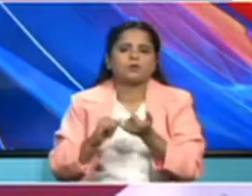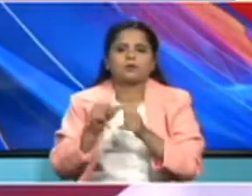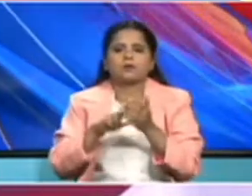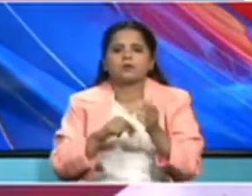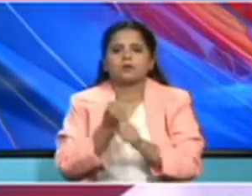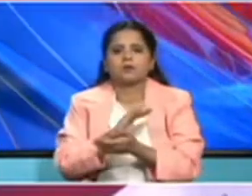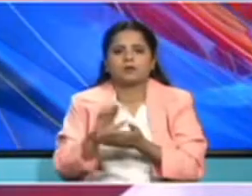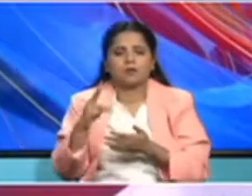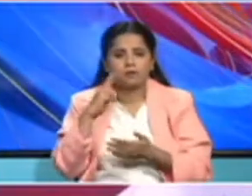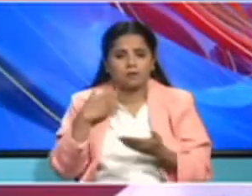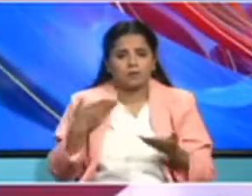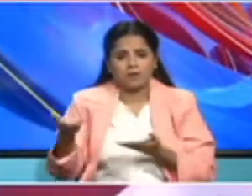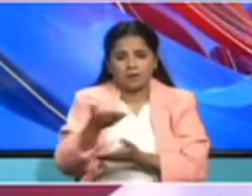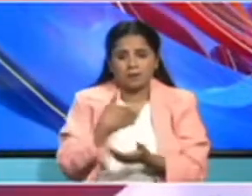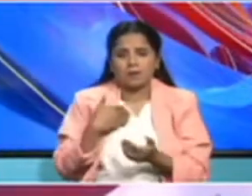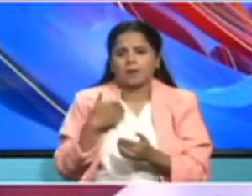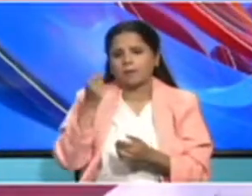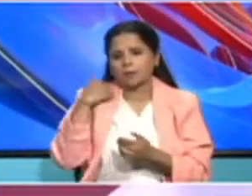मेयर किरीट भाई,